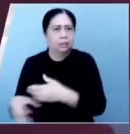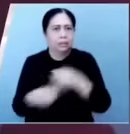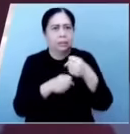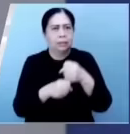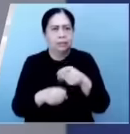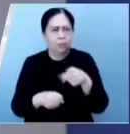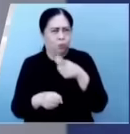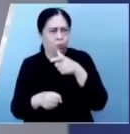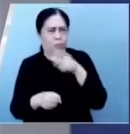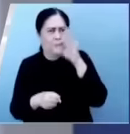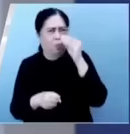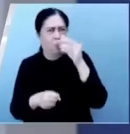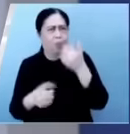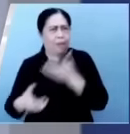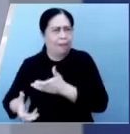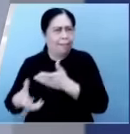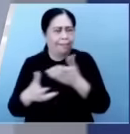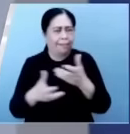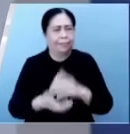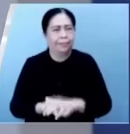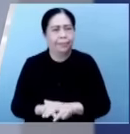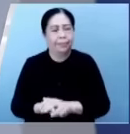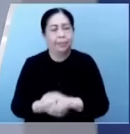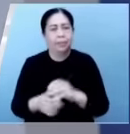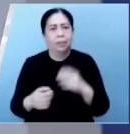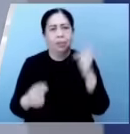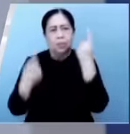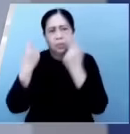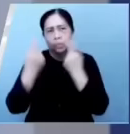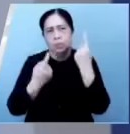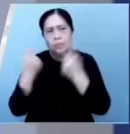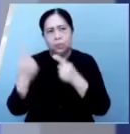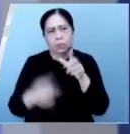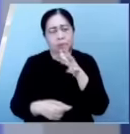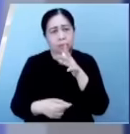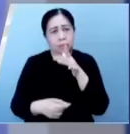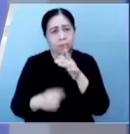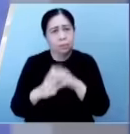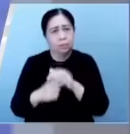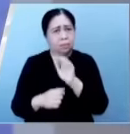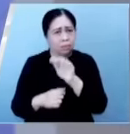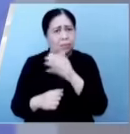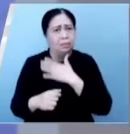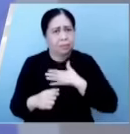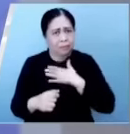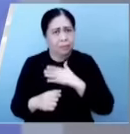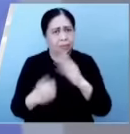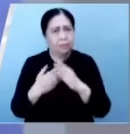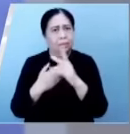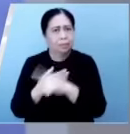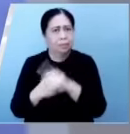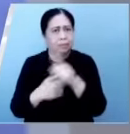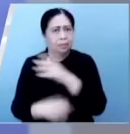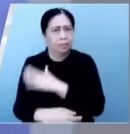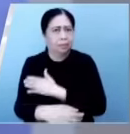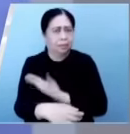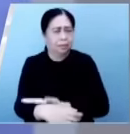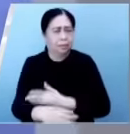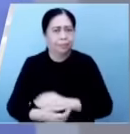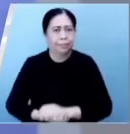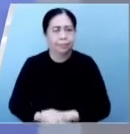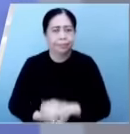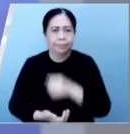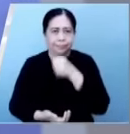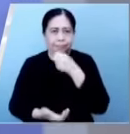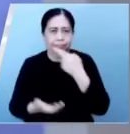kilalang lalaki. Labis ang pag-aalala ng nanay ng bata na nananawagang ibalik na ang kanyang anak. Narito